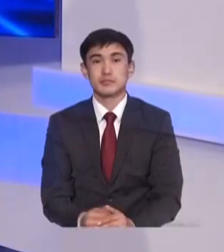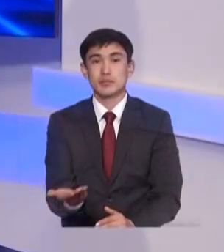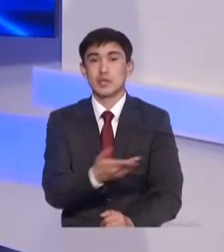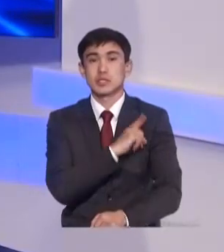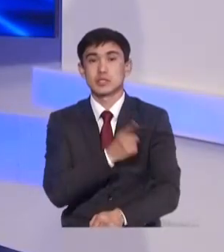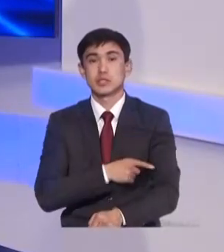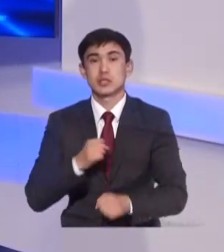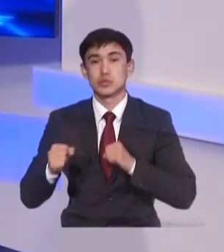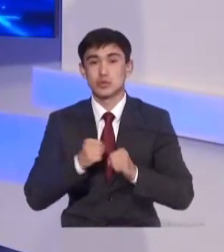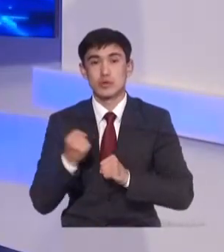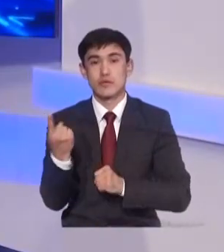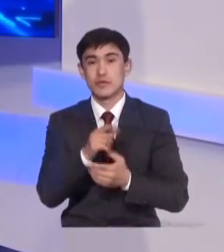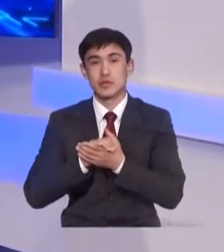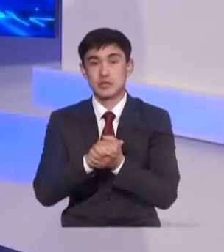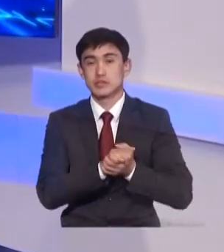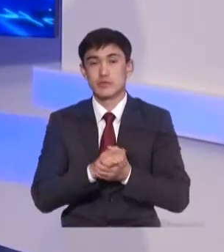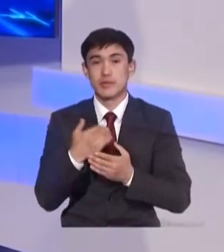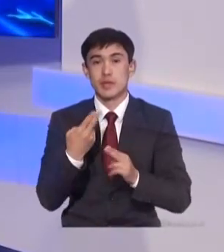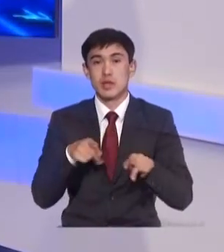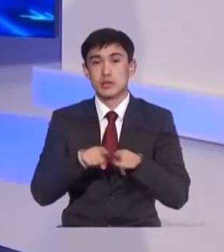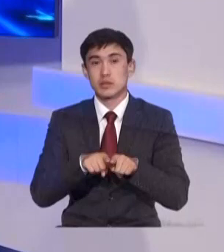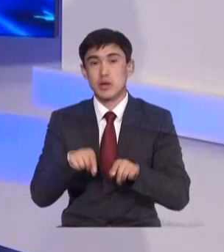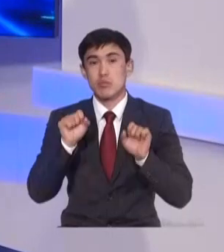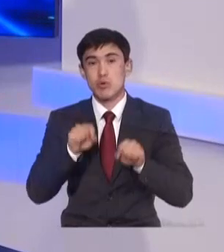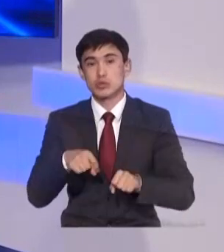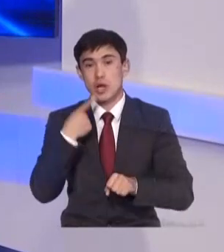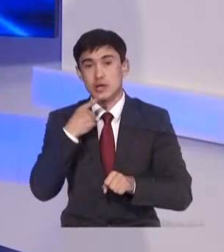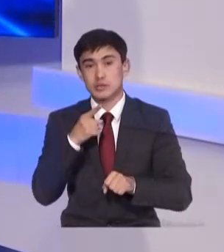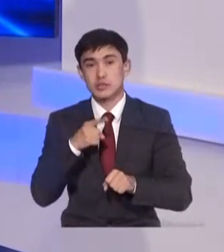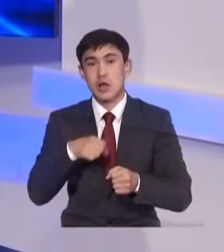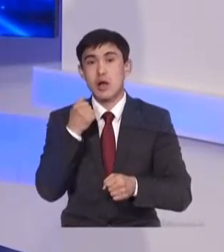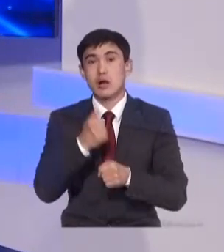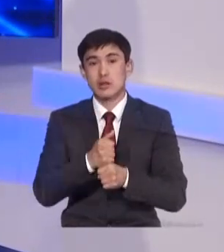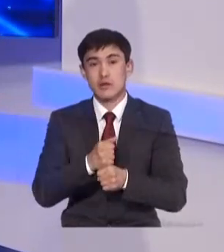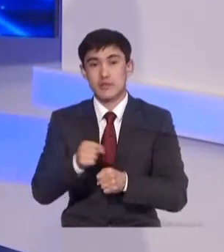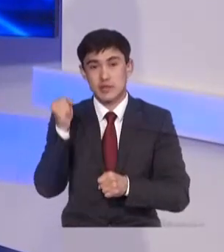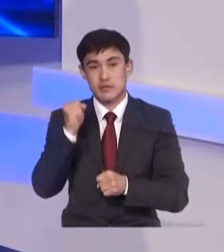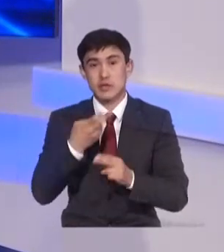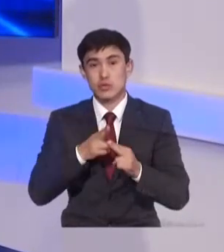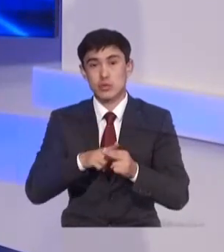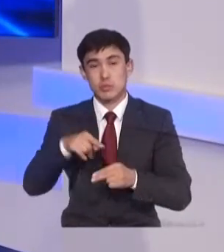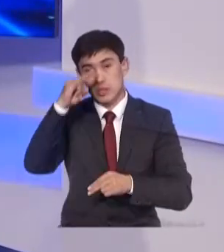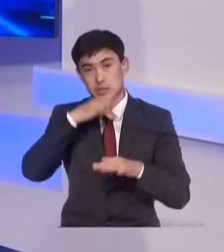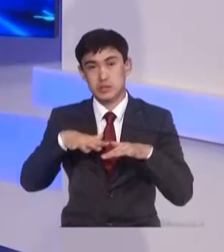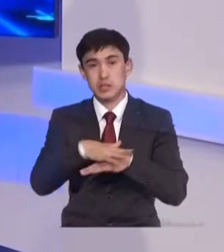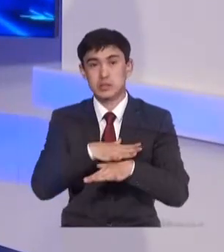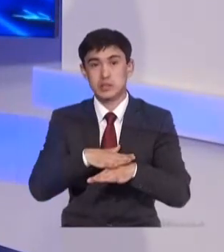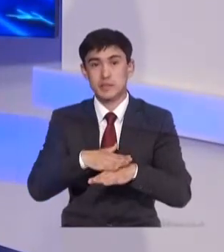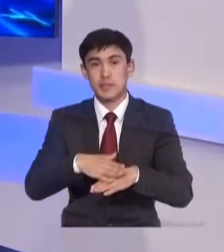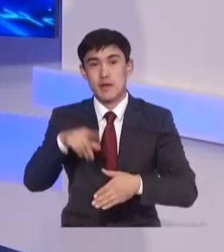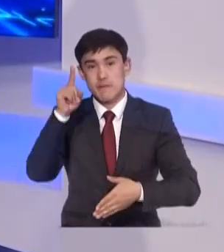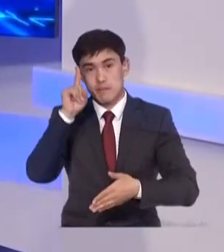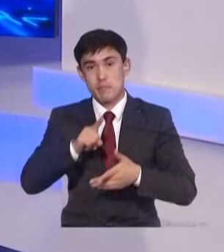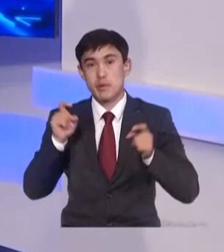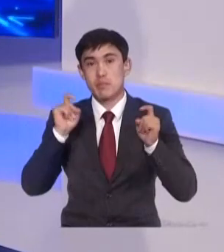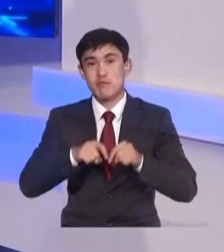Наша сила и стойкость в единстве и сплоченности. Так можно охарактеризовать основной девиз, которым казахстанцы